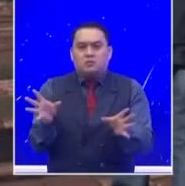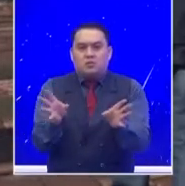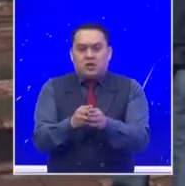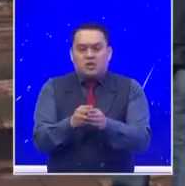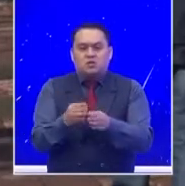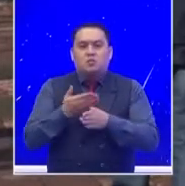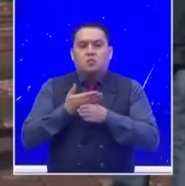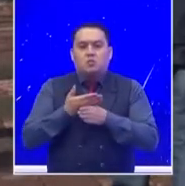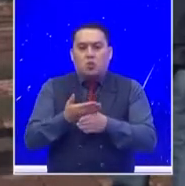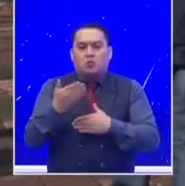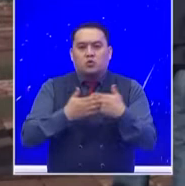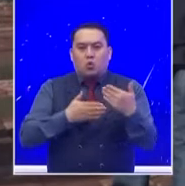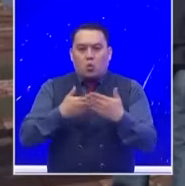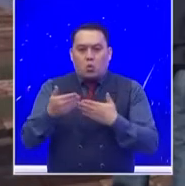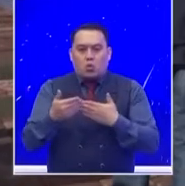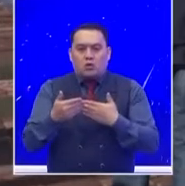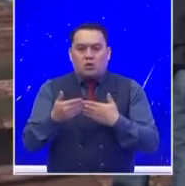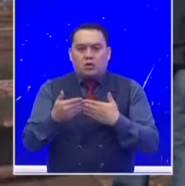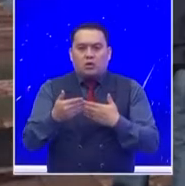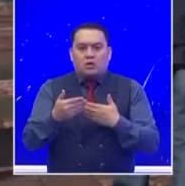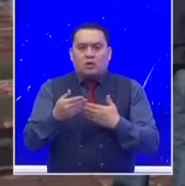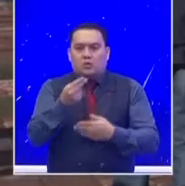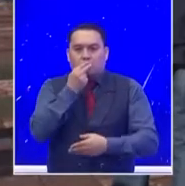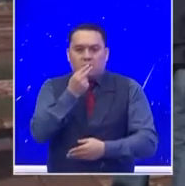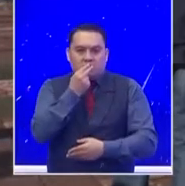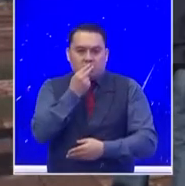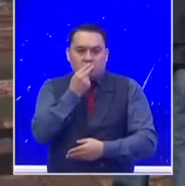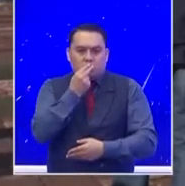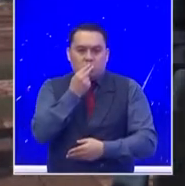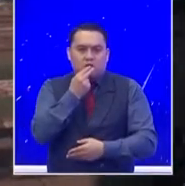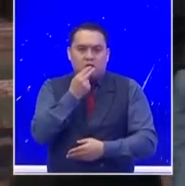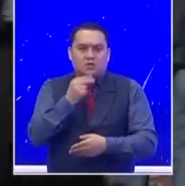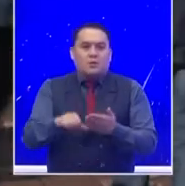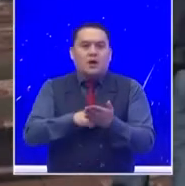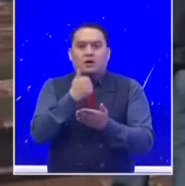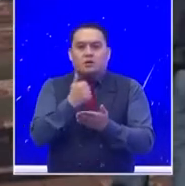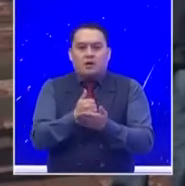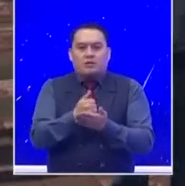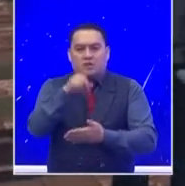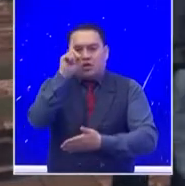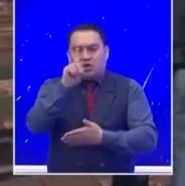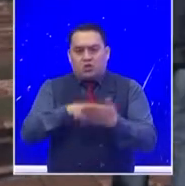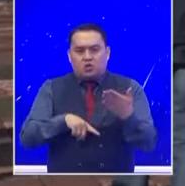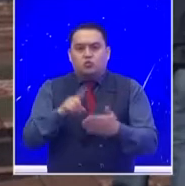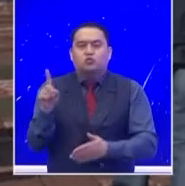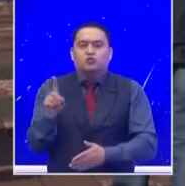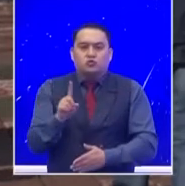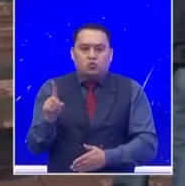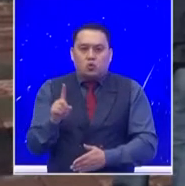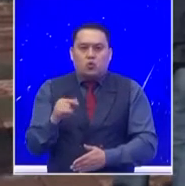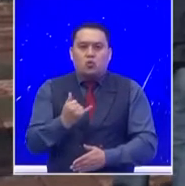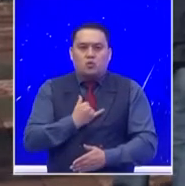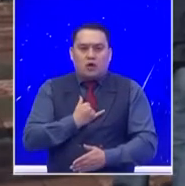протянули руку помощи, дали кровь, пищу. И самое главное, надежду на то, что